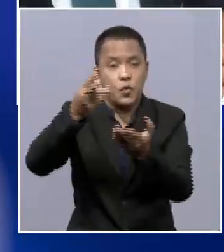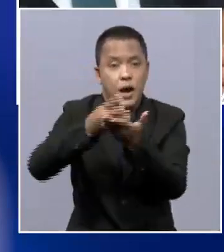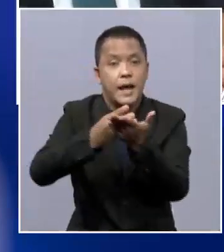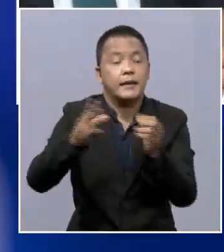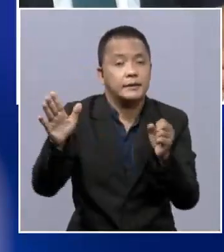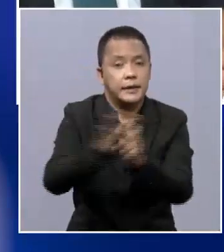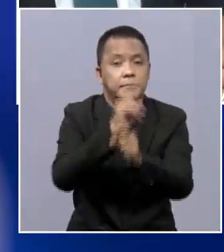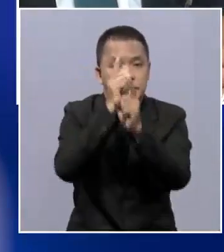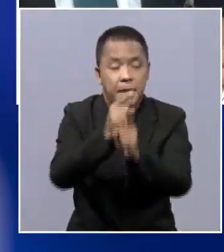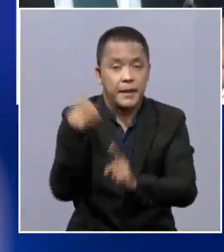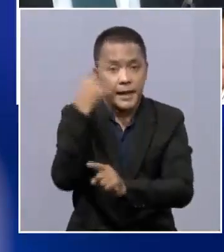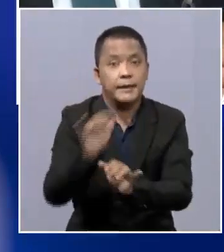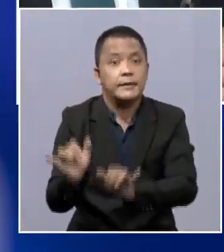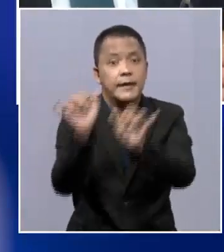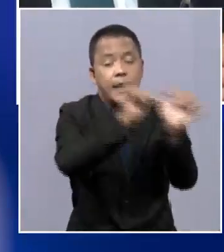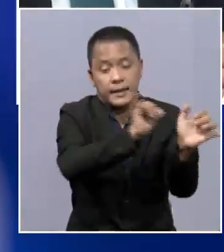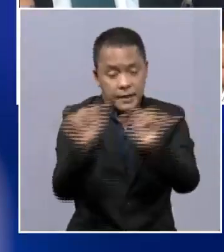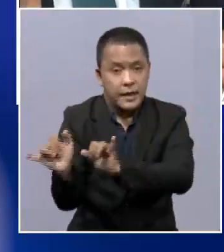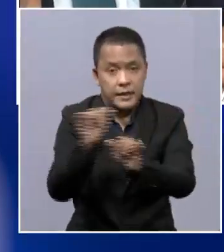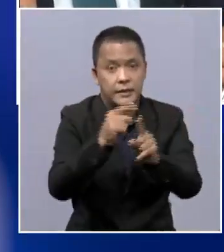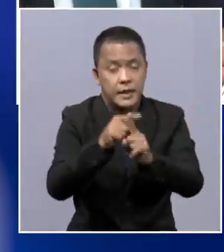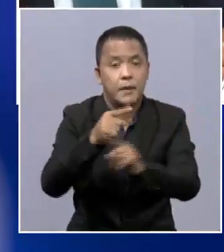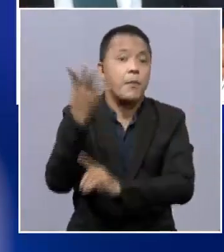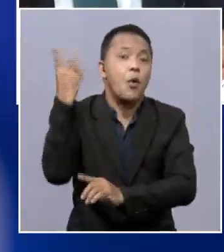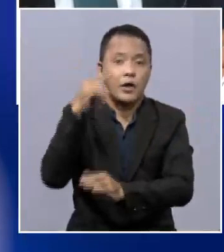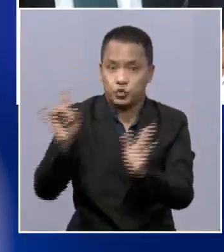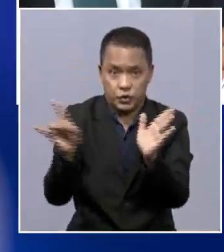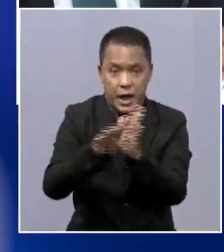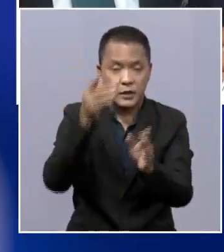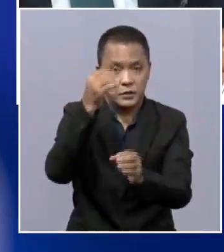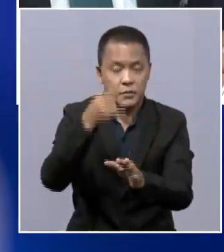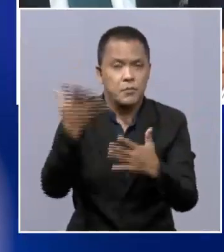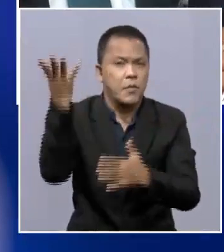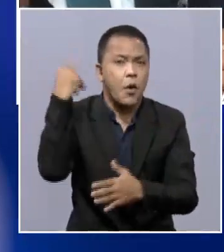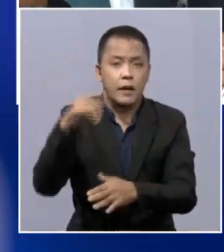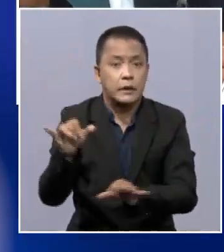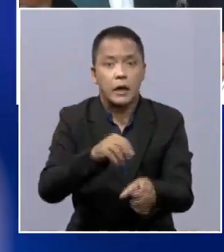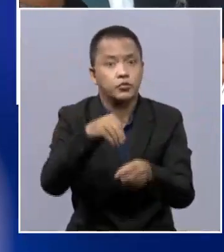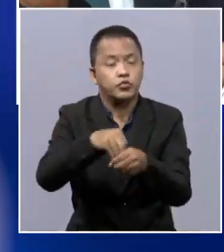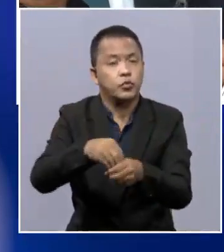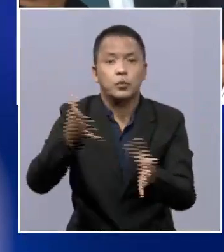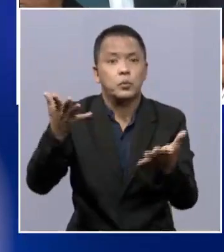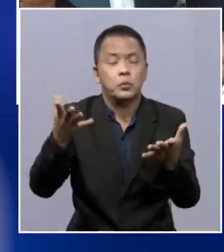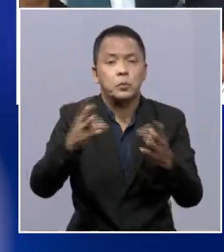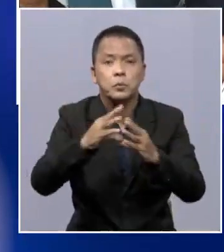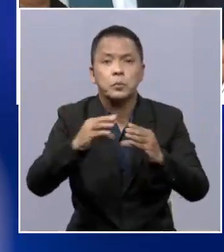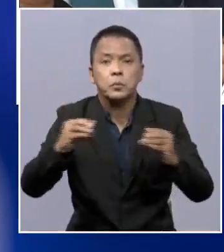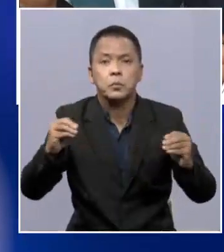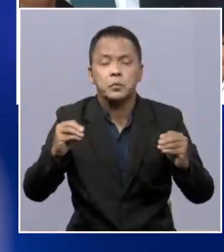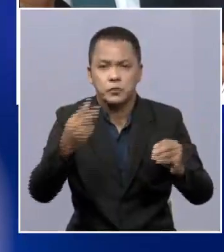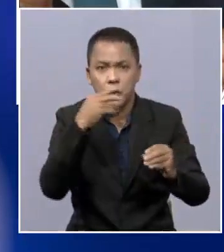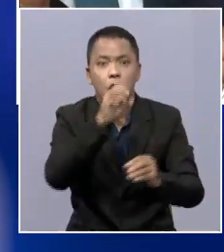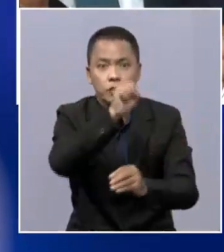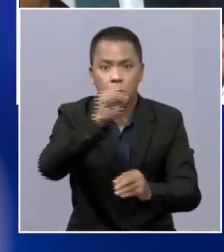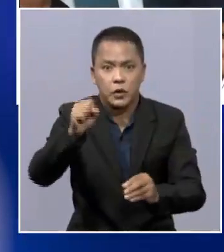มนตรีในฐานะหัวหน้าพรรคพลังประชารัฐถึงกระแสข่าวที่ว่านายสมศักดิ์เทพสุทินรัฐมนตรียุติธรรมแกนนำกลุ่มสามมิตรจะย้าย